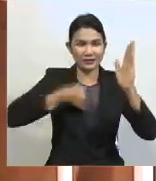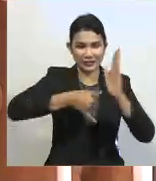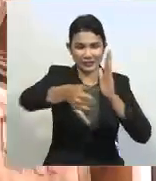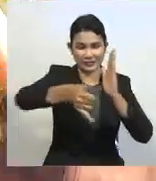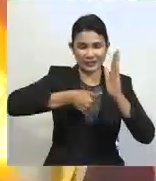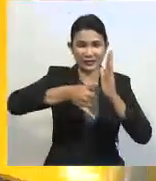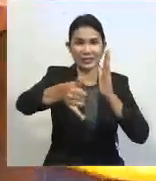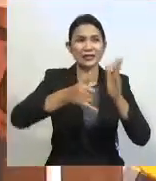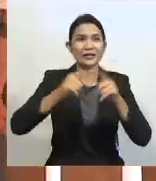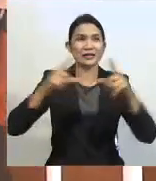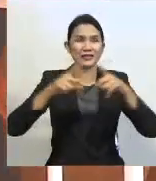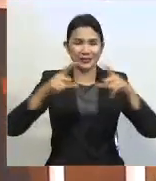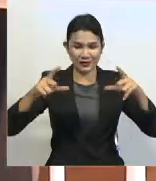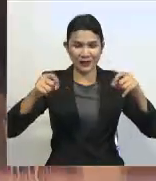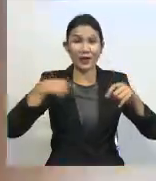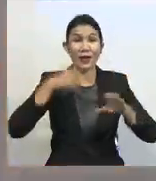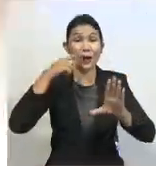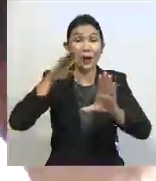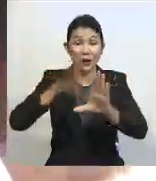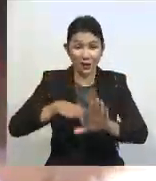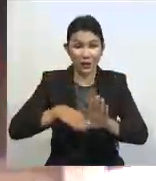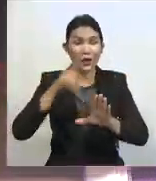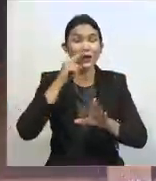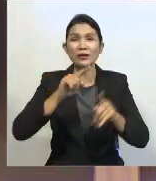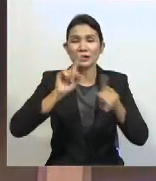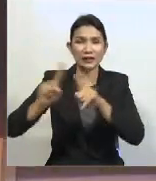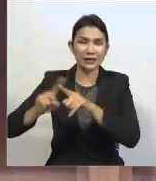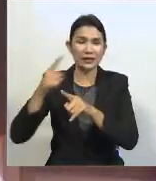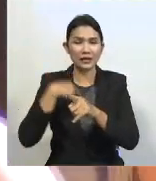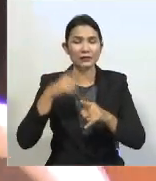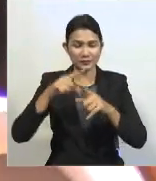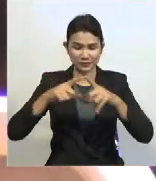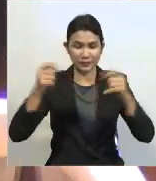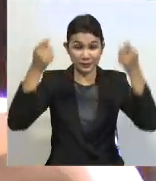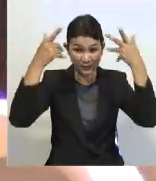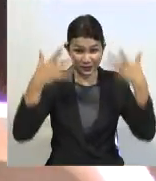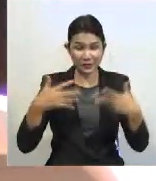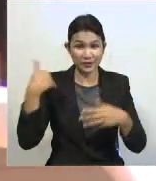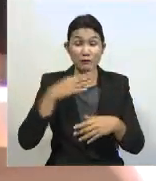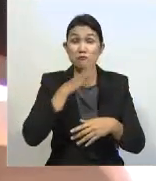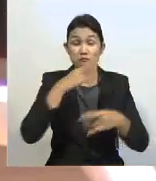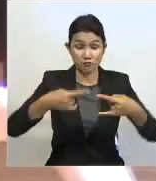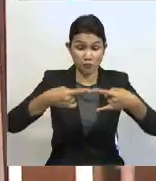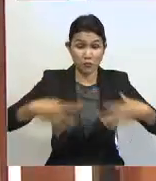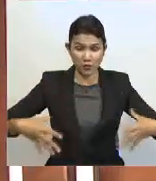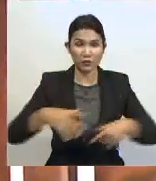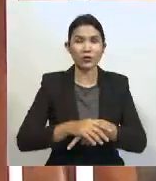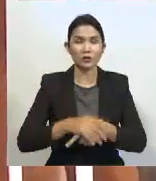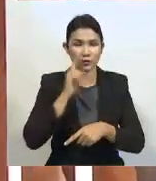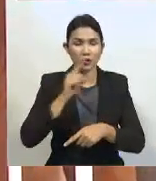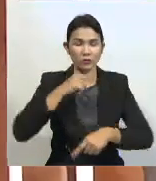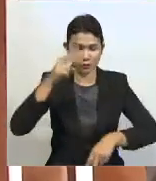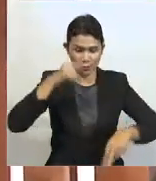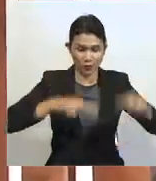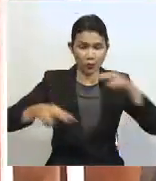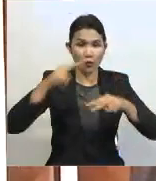ะมีการตรวจบัตรที่ลงทะเบียนกับทางสภาคาทอลิกแห่งประเทศไทยควบคู่กับบัตรประจำตัวประชาชนด้วยหากไม่ตรงกันก็จะต้องผ่านการตรวจของเ